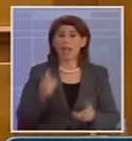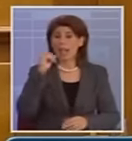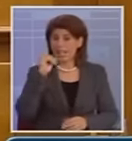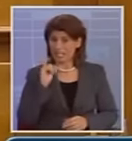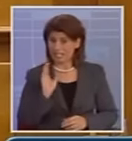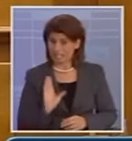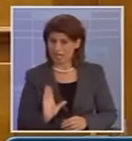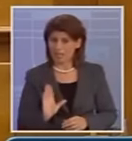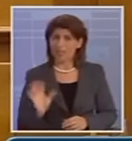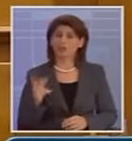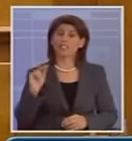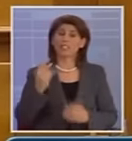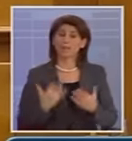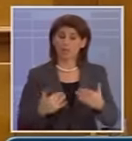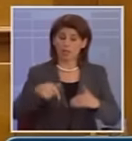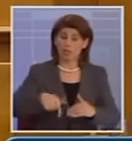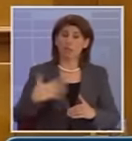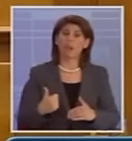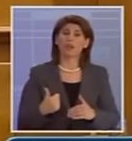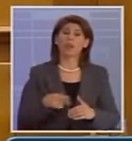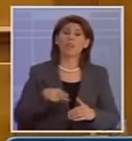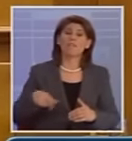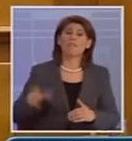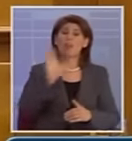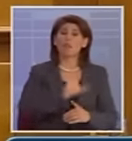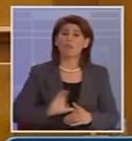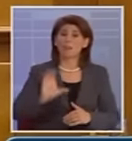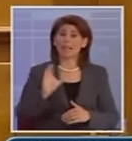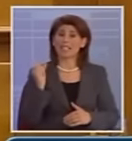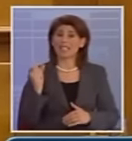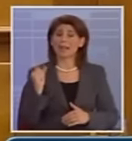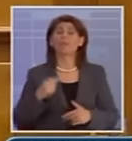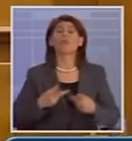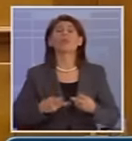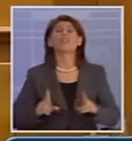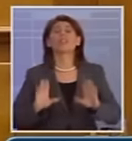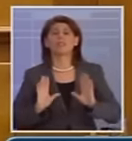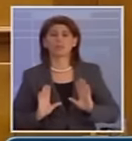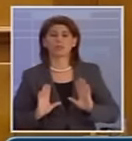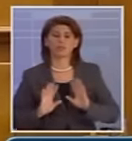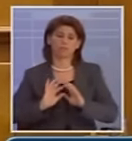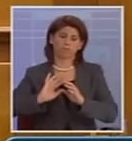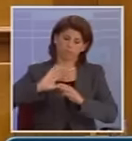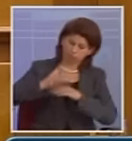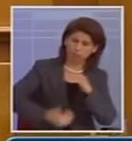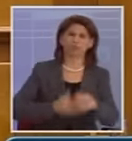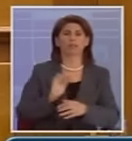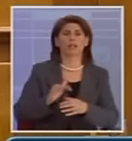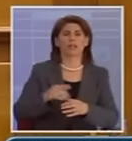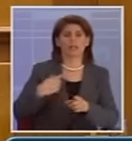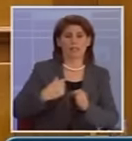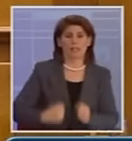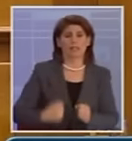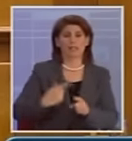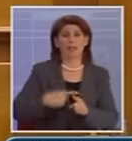ξέρετε ότι στη Βουλή αυτή υπάρχουν φιλοευρωπαϊκές δυνάμεις που δεν θα σας αφήσουν να εκτροχιάσετε τη θέση της χώρας μας